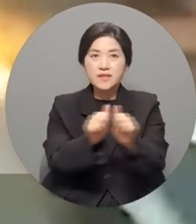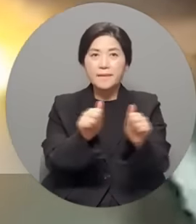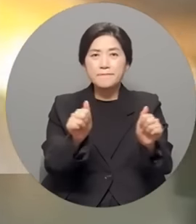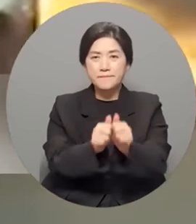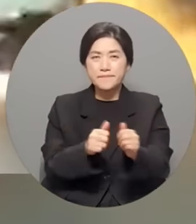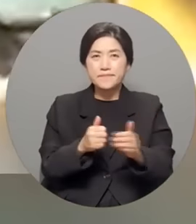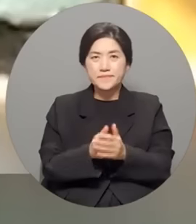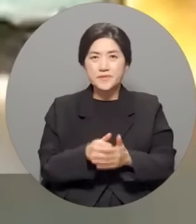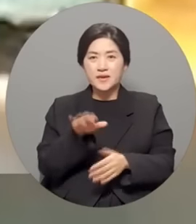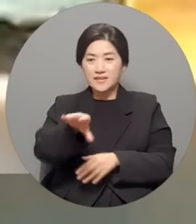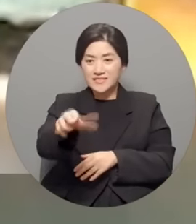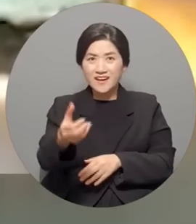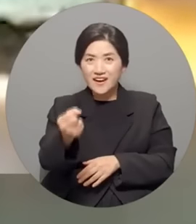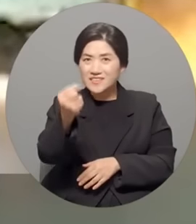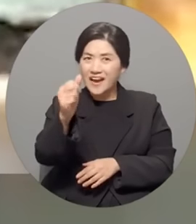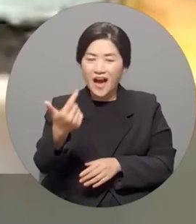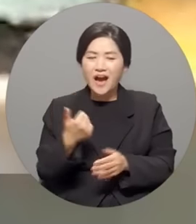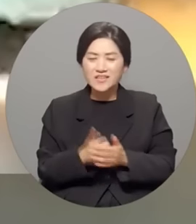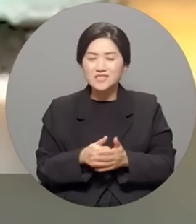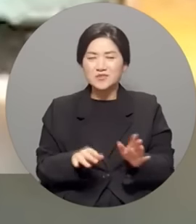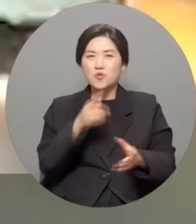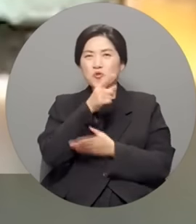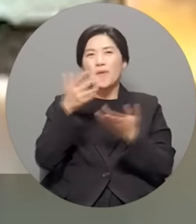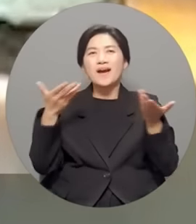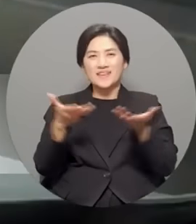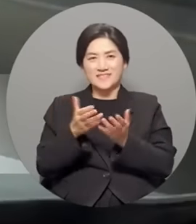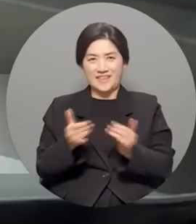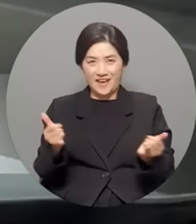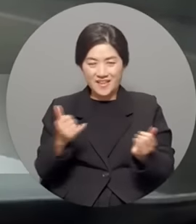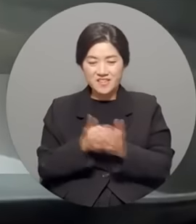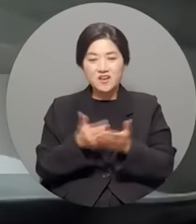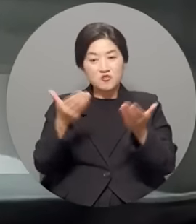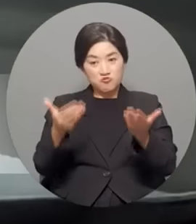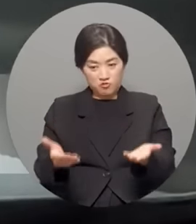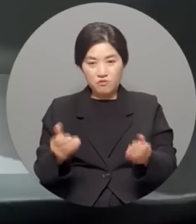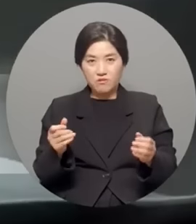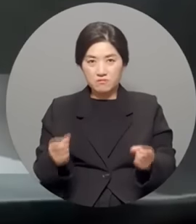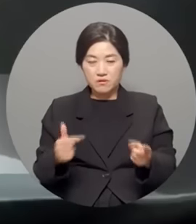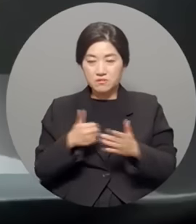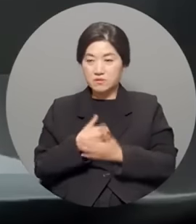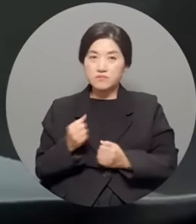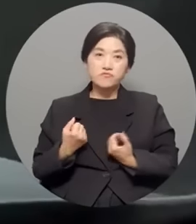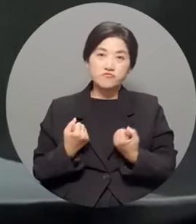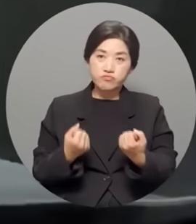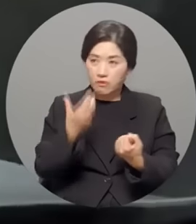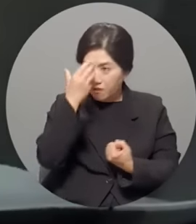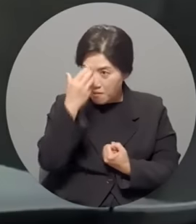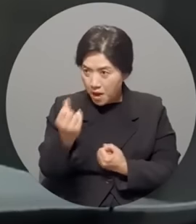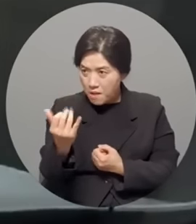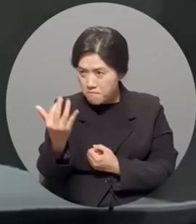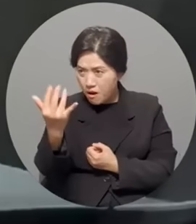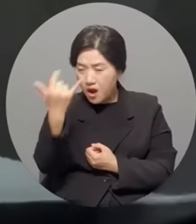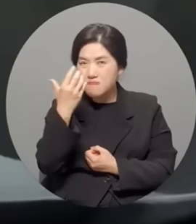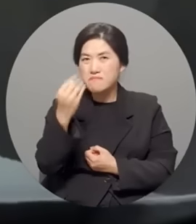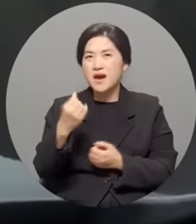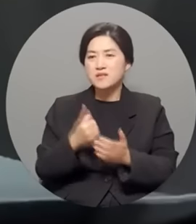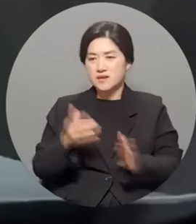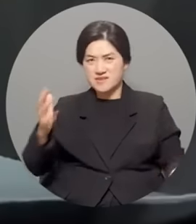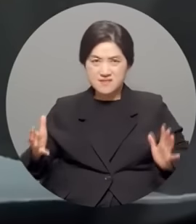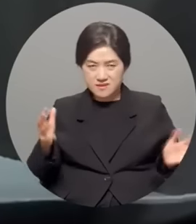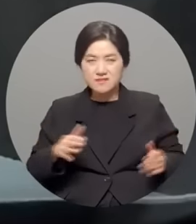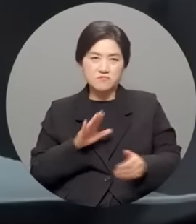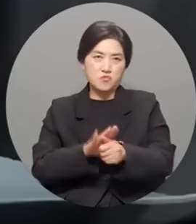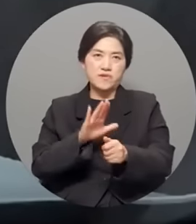차량 주인이 아닌 현직 소방관이었습니다. 쉬는 날 자신의 차량을 몰고 가다가 우연히 불이 난 차를 보고 뛰어든